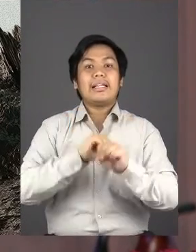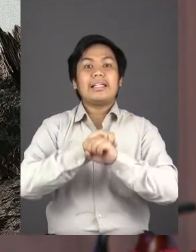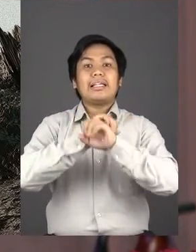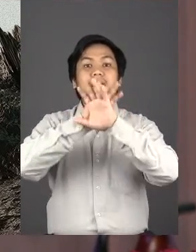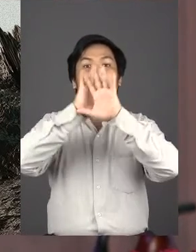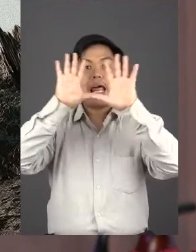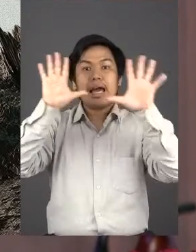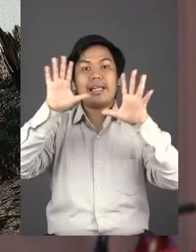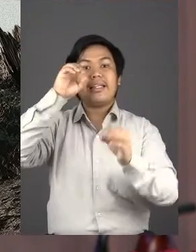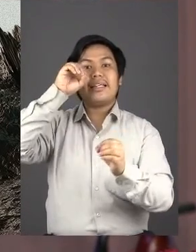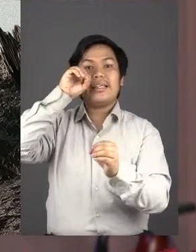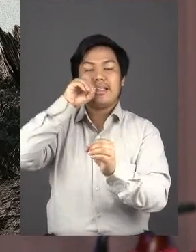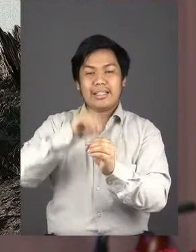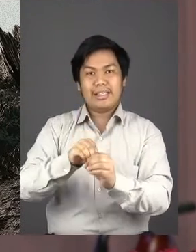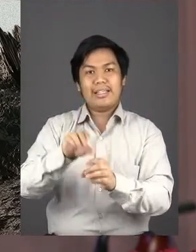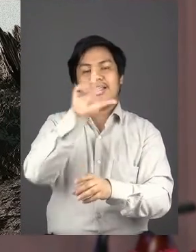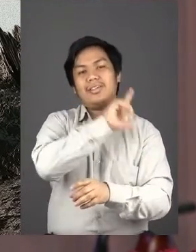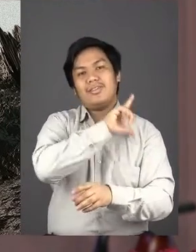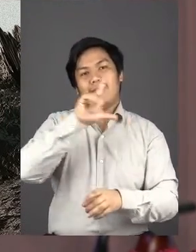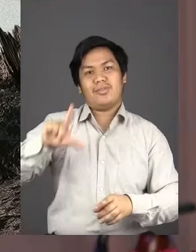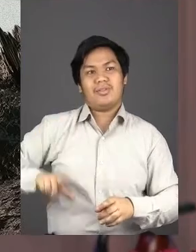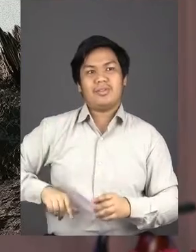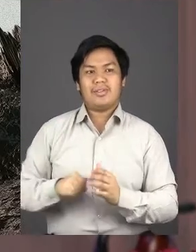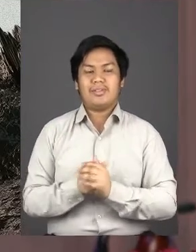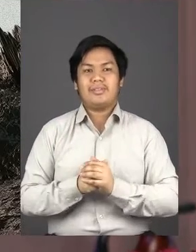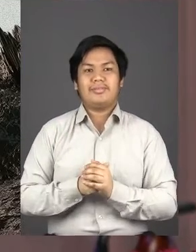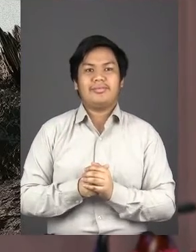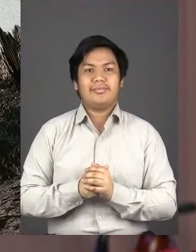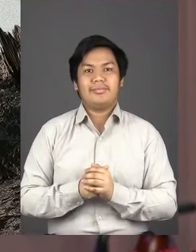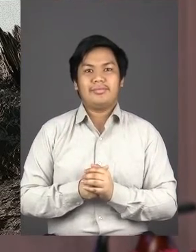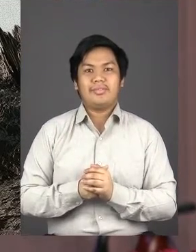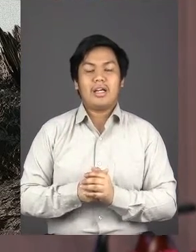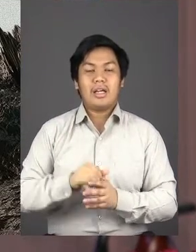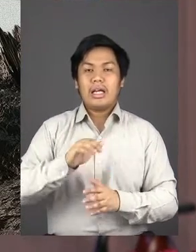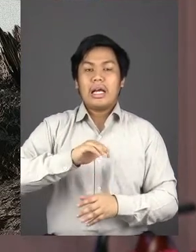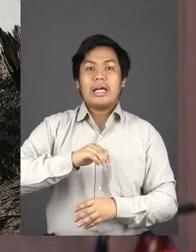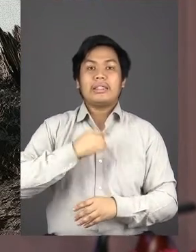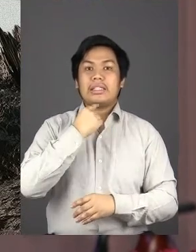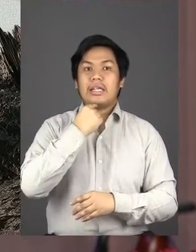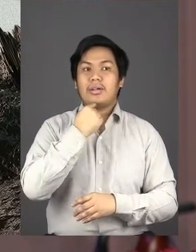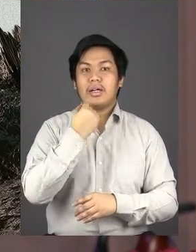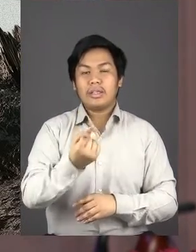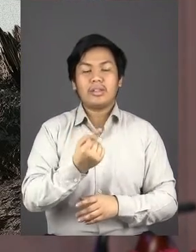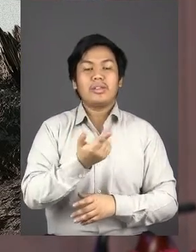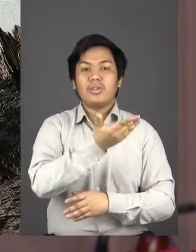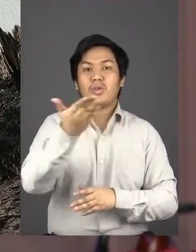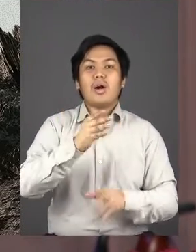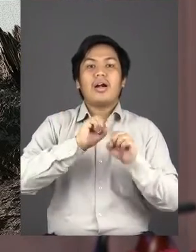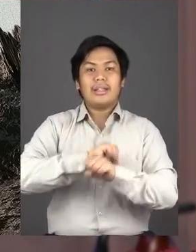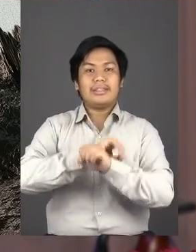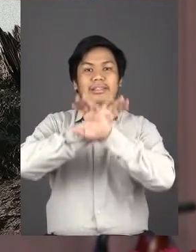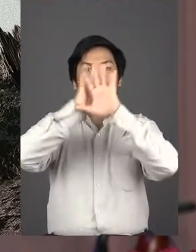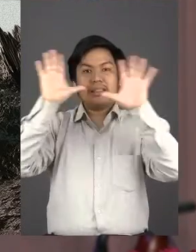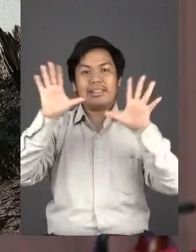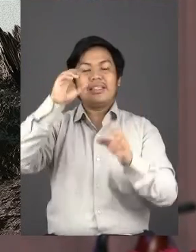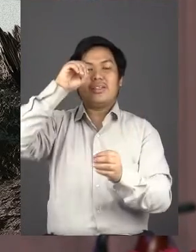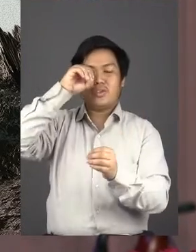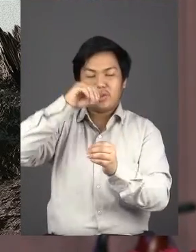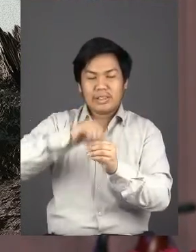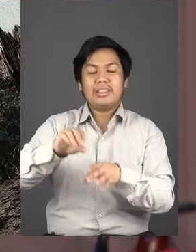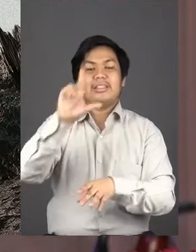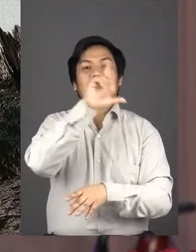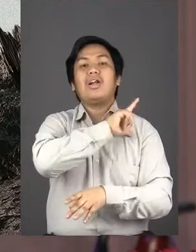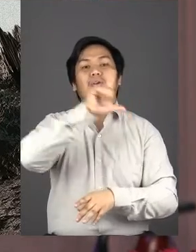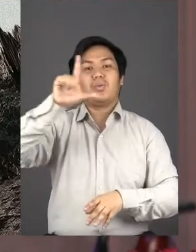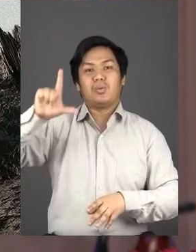in the Lord. Hindi niya sinabi, you are in the light, kundi sinabi niya, you are light in the